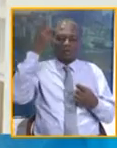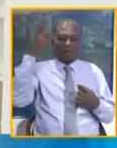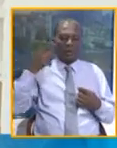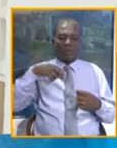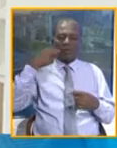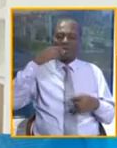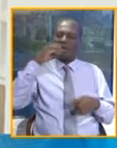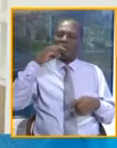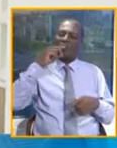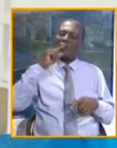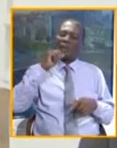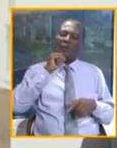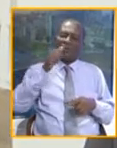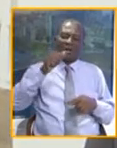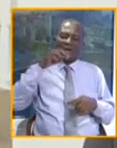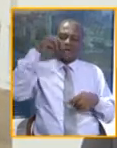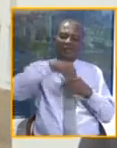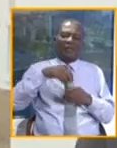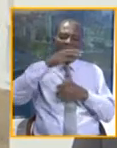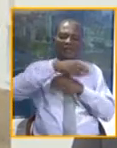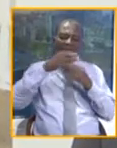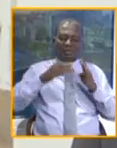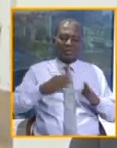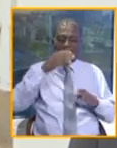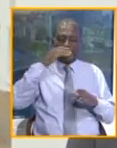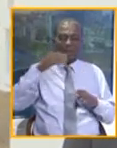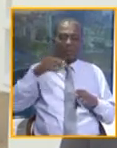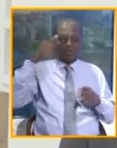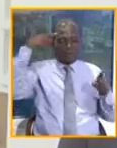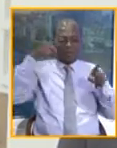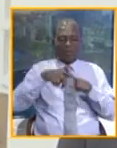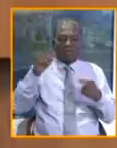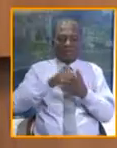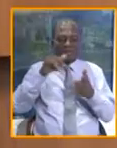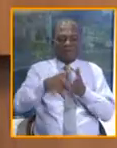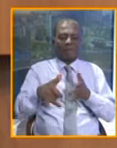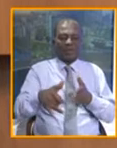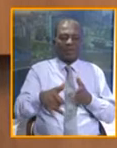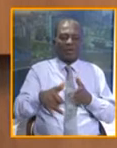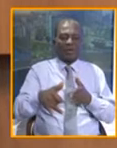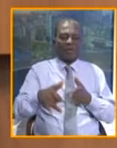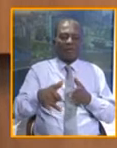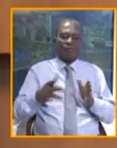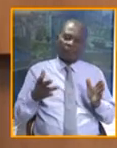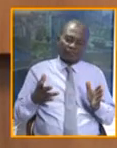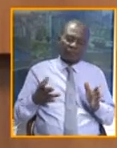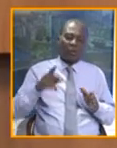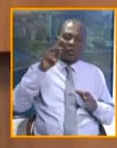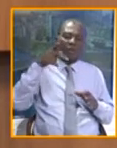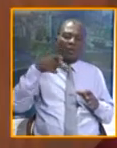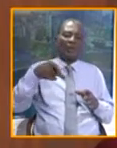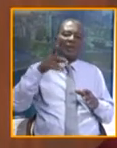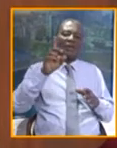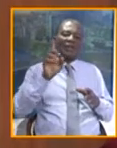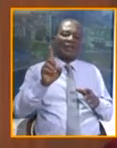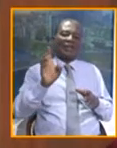dans ce bureau. Donc on ne peut pas donner notre consensus. On n'est pas d'accord avec ça. Le Parti démocratique de Côte d'Ivoire,